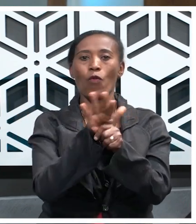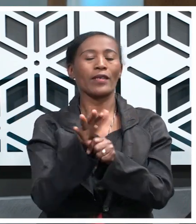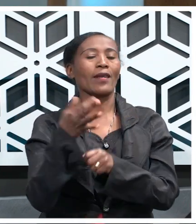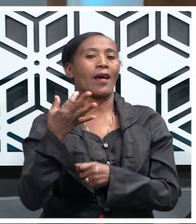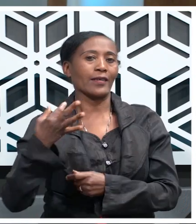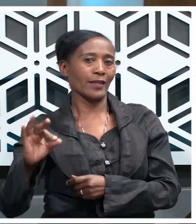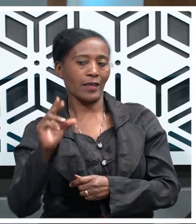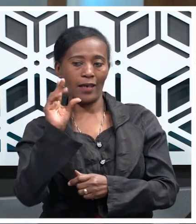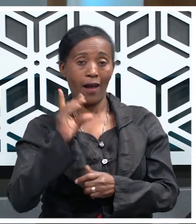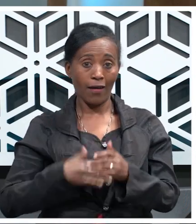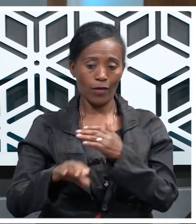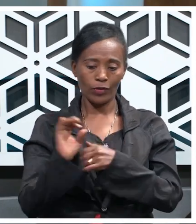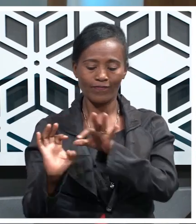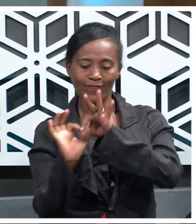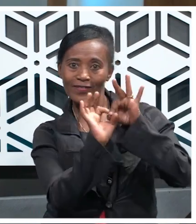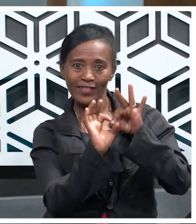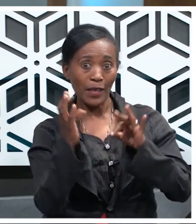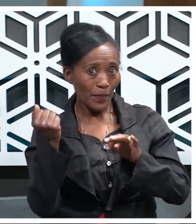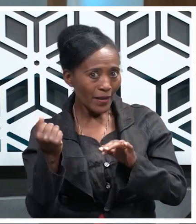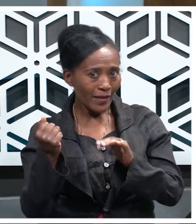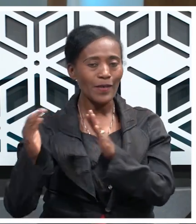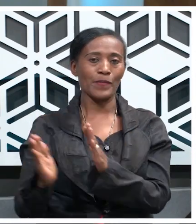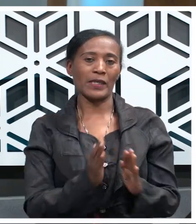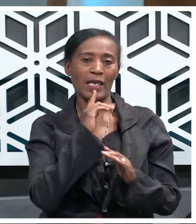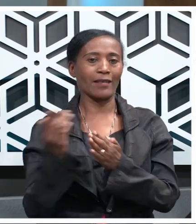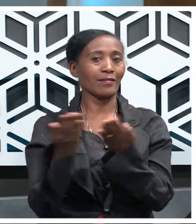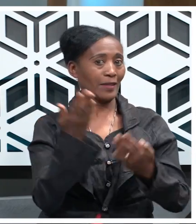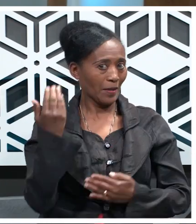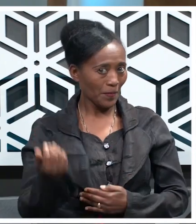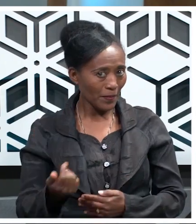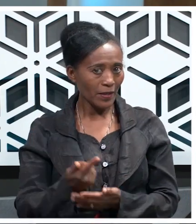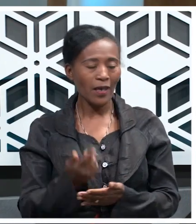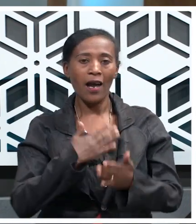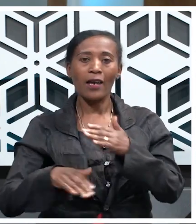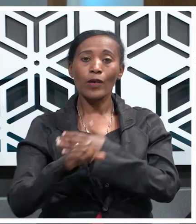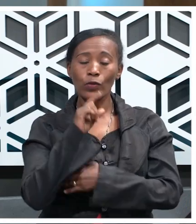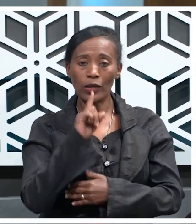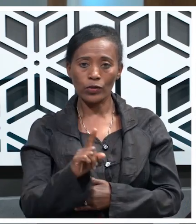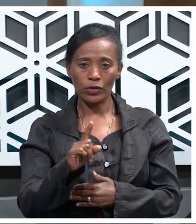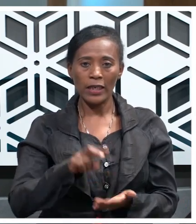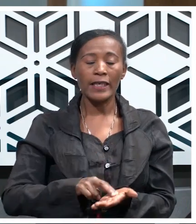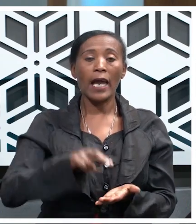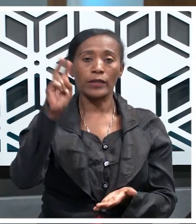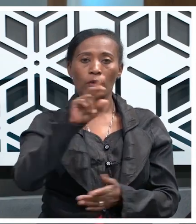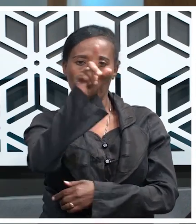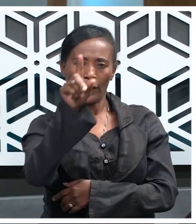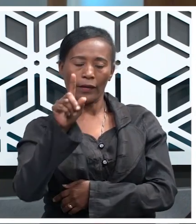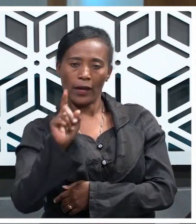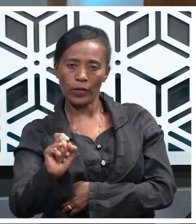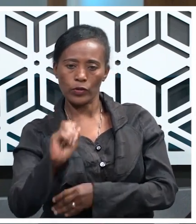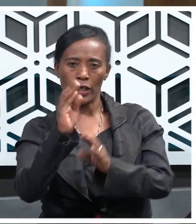እንደተከታተልነው ኮቪድ-19ን ከአካል ጉዳት ጋር በማያያዝ መሰናዶ አቅርበን ነበር። አካል ጉዳተኞች